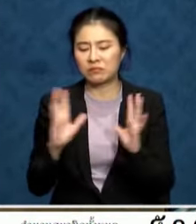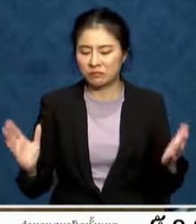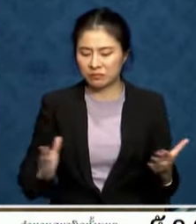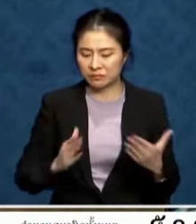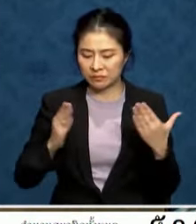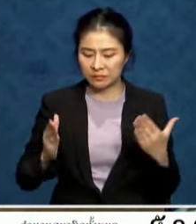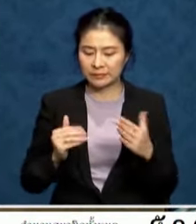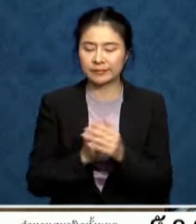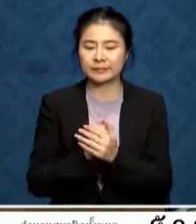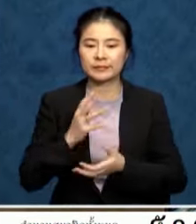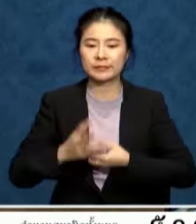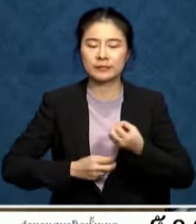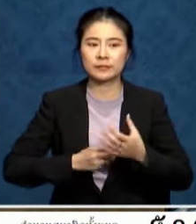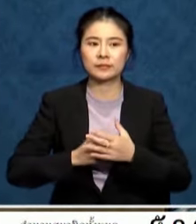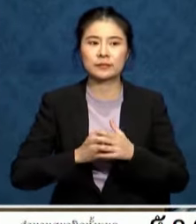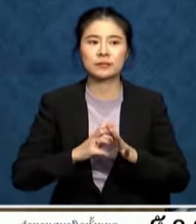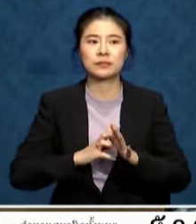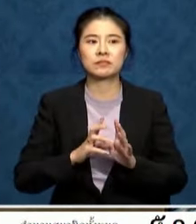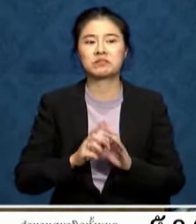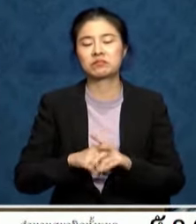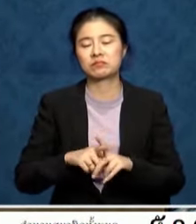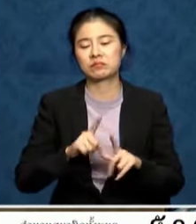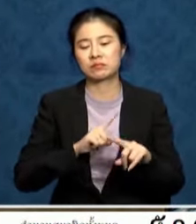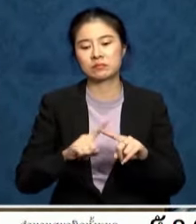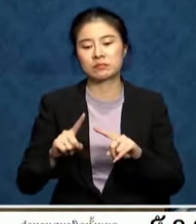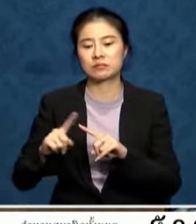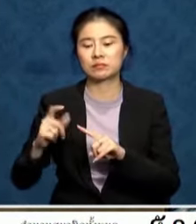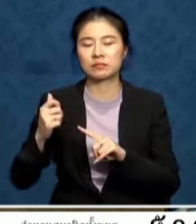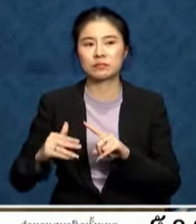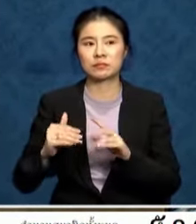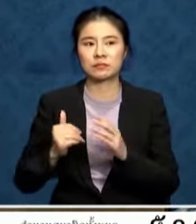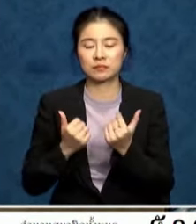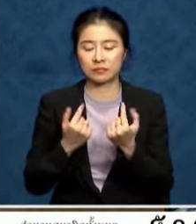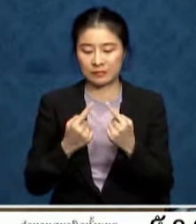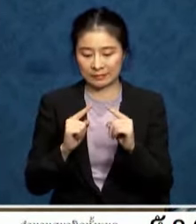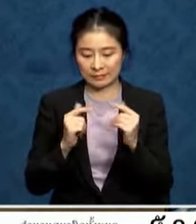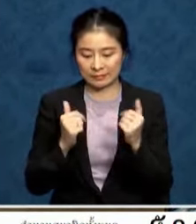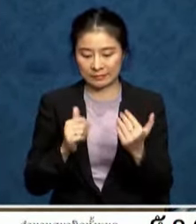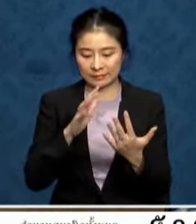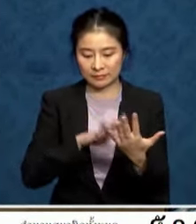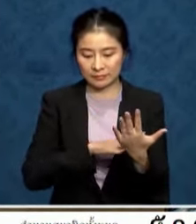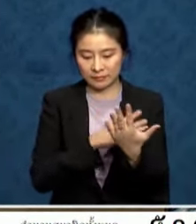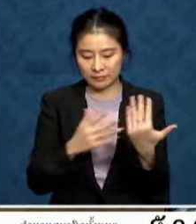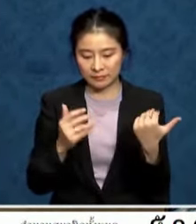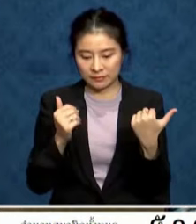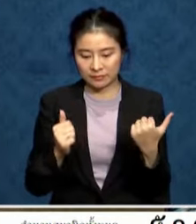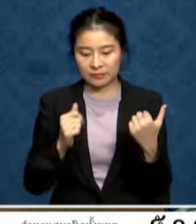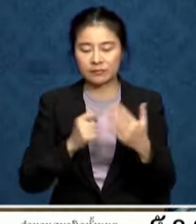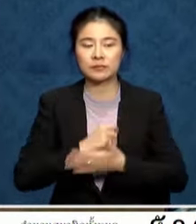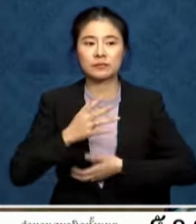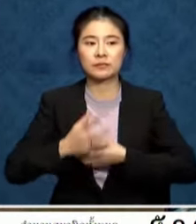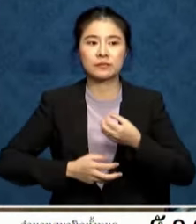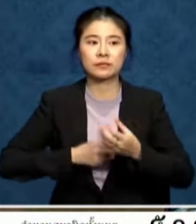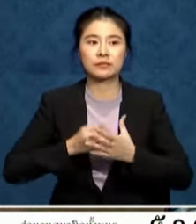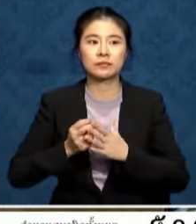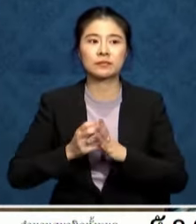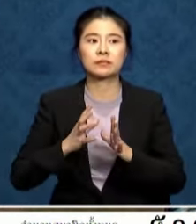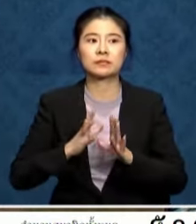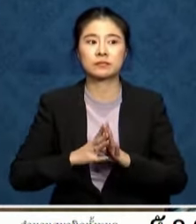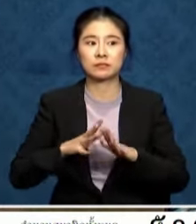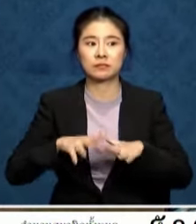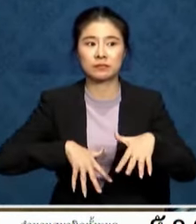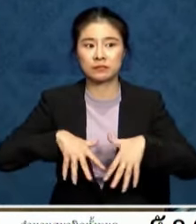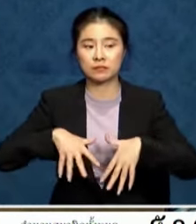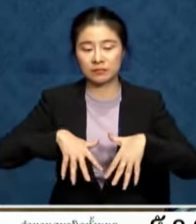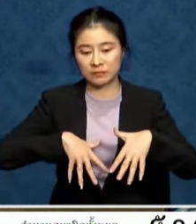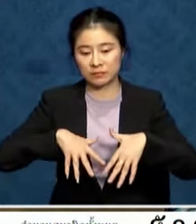บับนี้เราจึงต้องการจะย้ำว่าการทำประชามติที่ดีจะต้องเป็นการทำประชามติที่เ